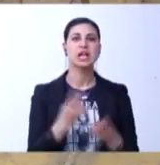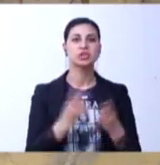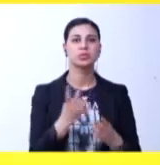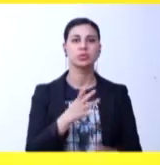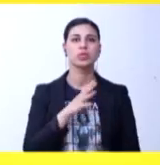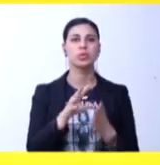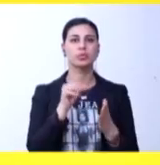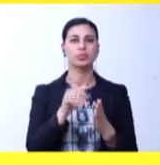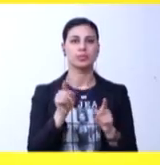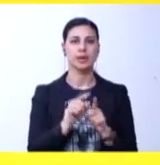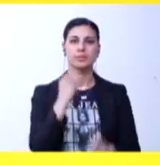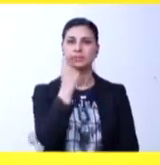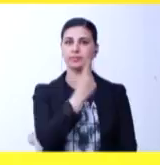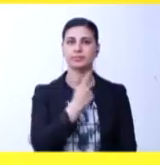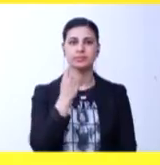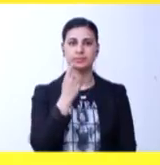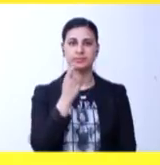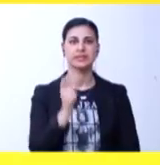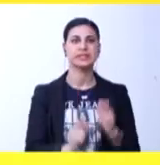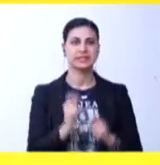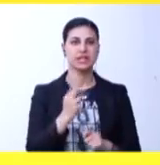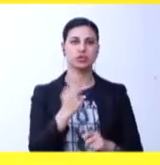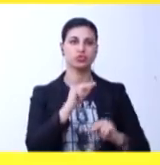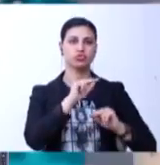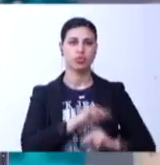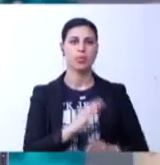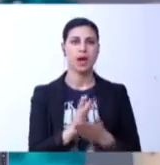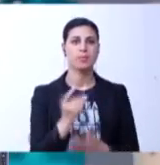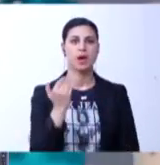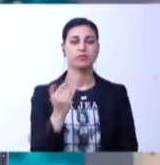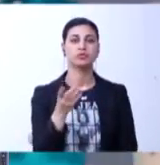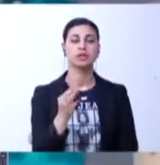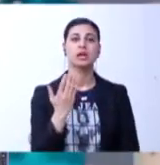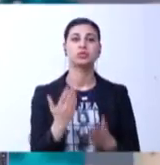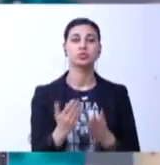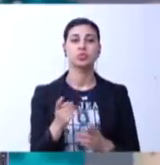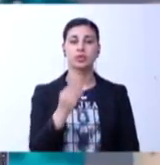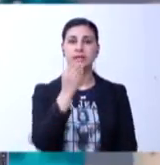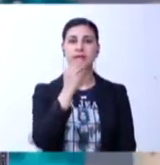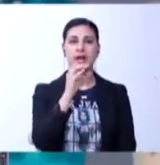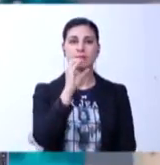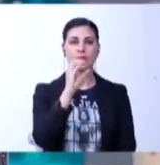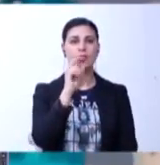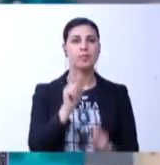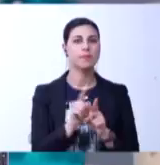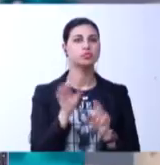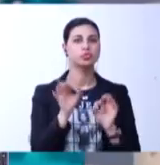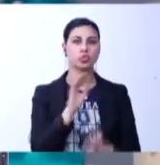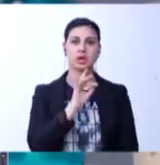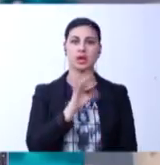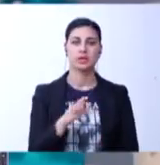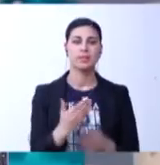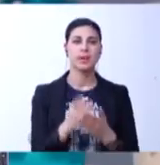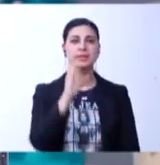მოიპოვოს დედის კერდიდან შრომობს. ხო, შრომობს. და თუ საწოვარი სწორი შერჩევა არ მოხდება, მაგალითად